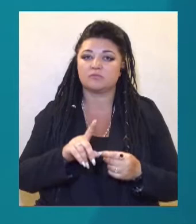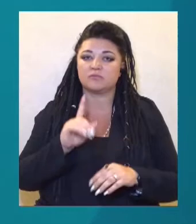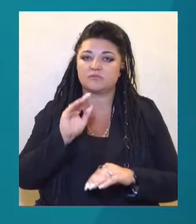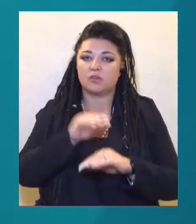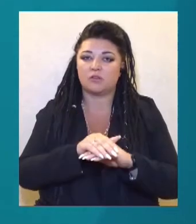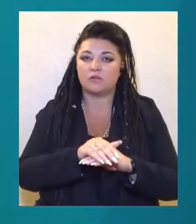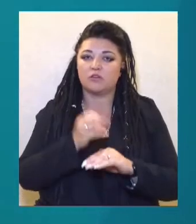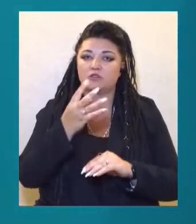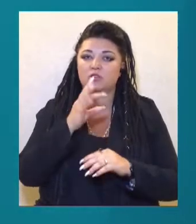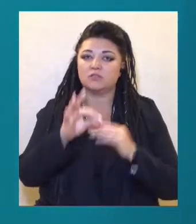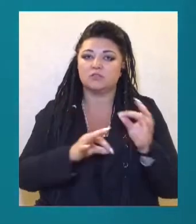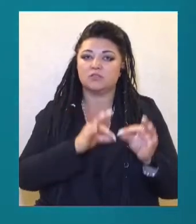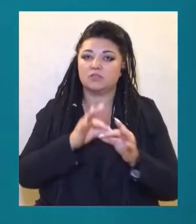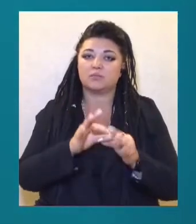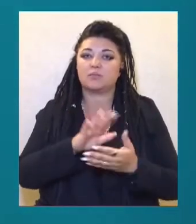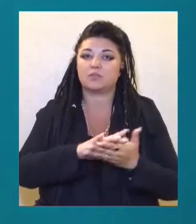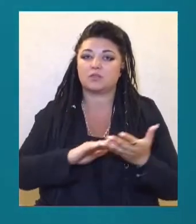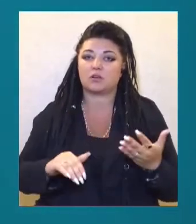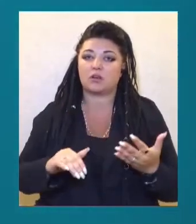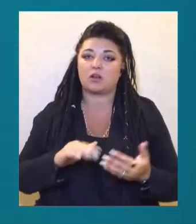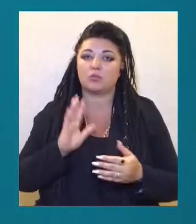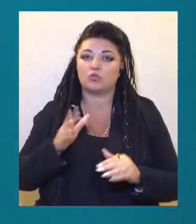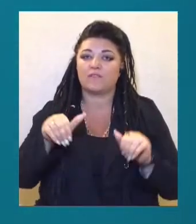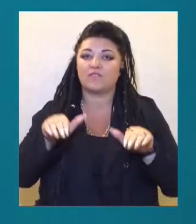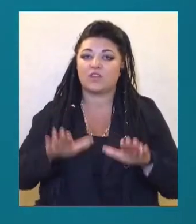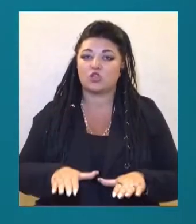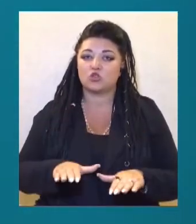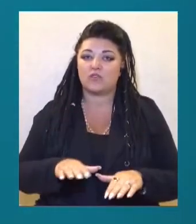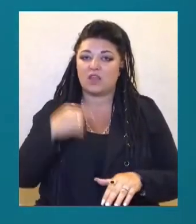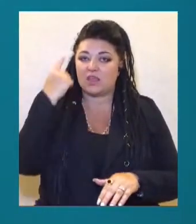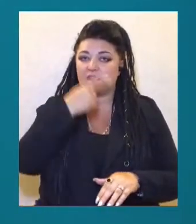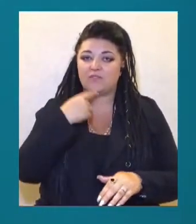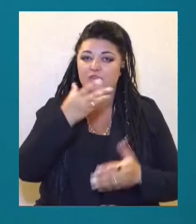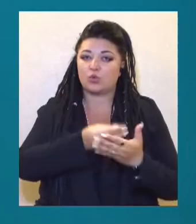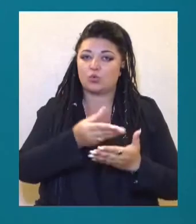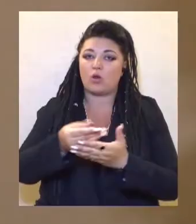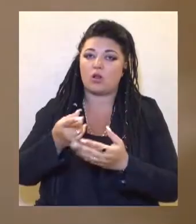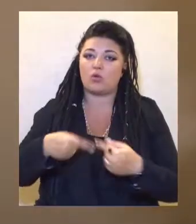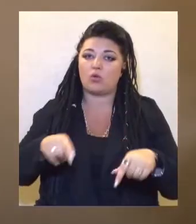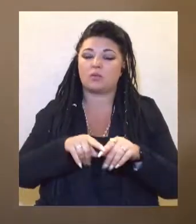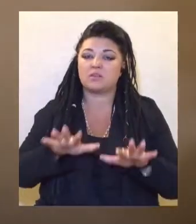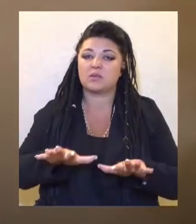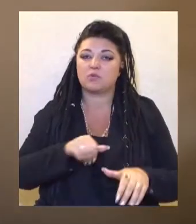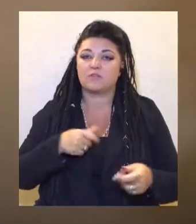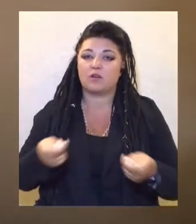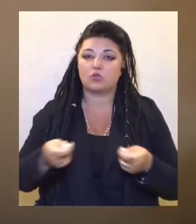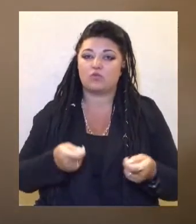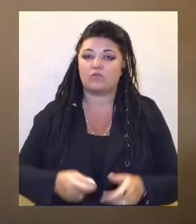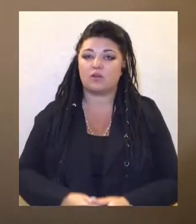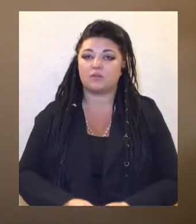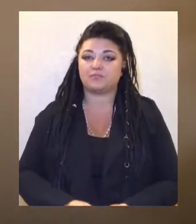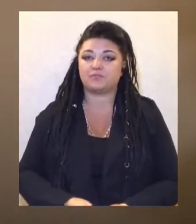Далі питання щодо його подовження буде вирішуватися індивідуально органами місцевого самоврядування. За останній тиждень